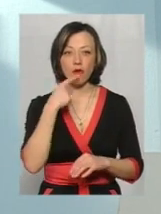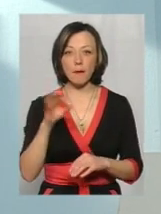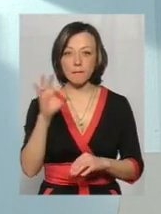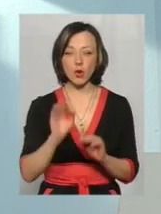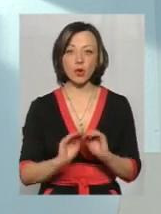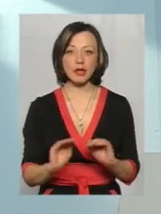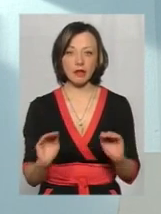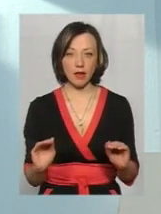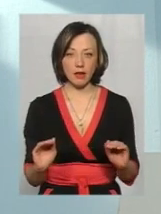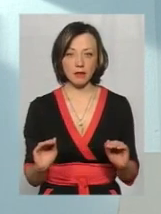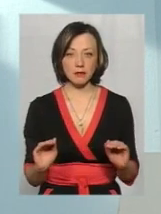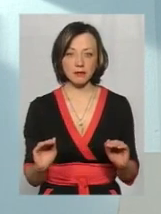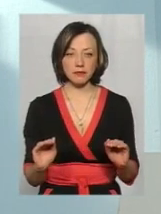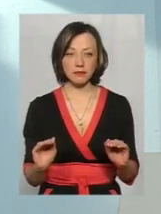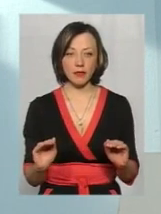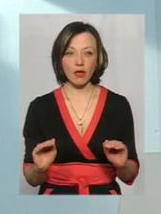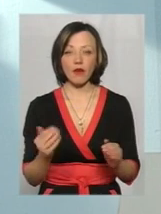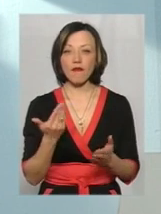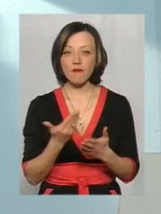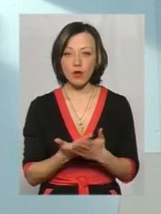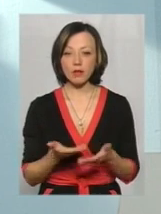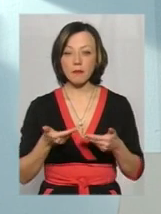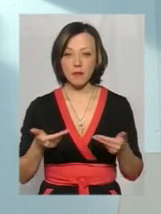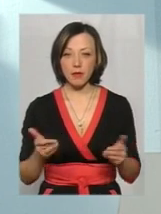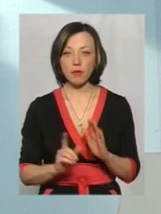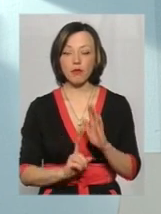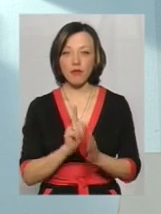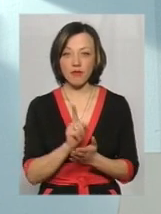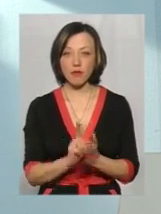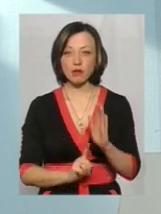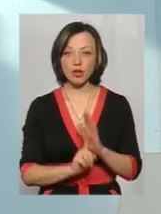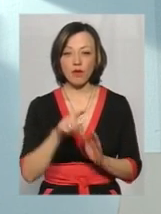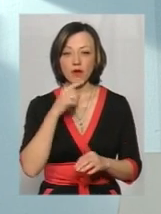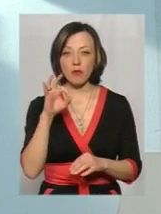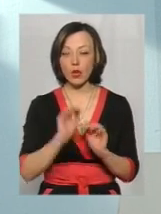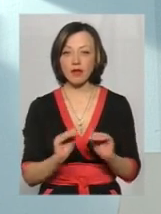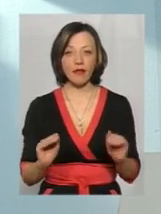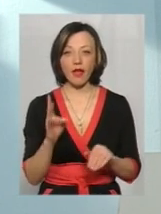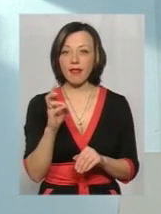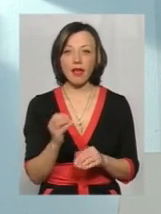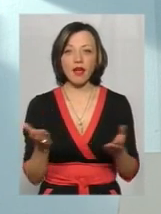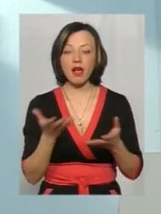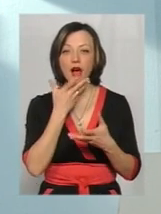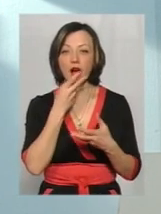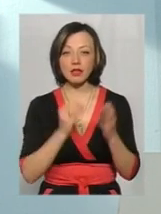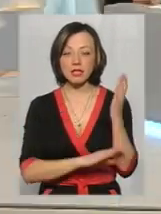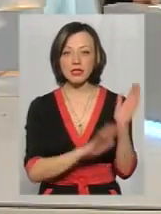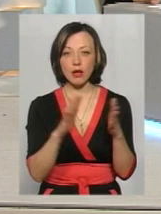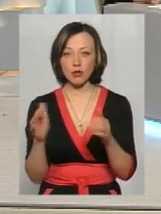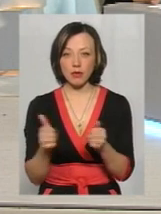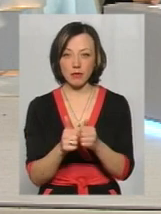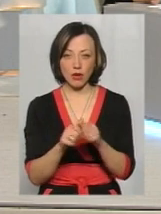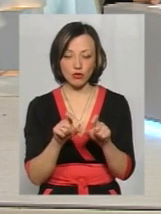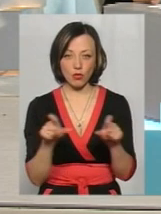дітей? От, власне, ми повинні почати говорити про дітей. Не про те, який там гарний садок біля